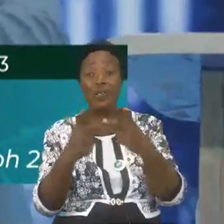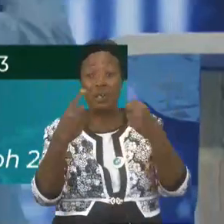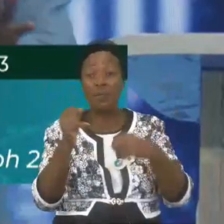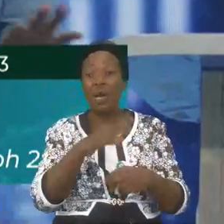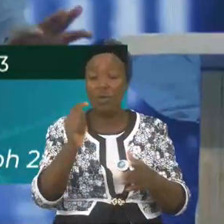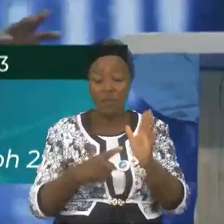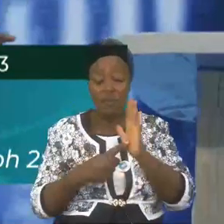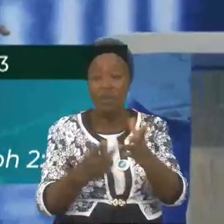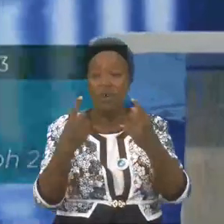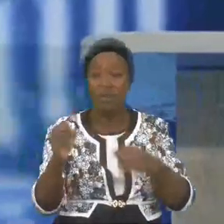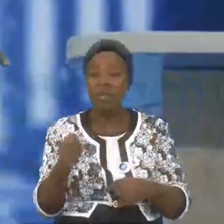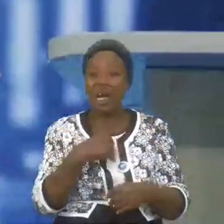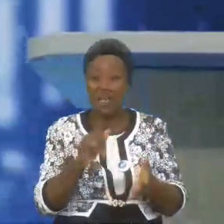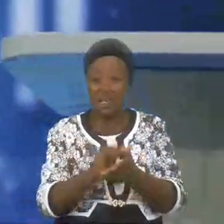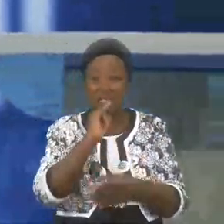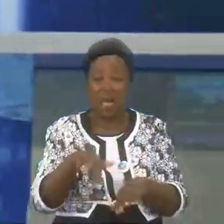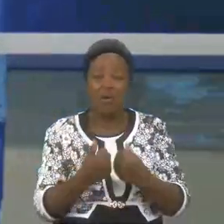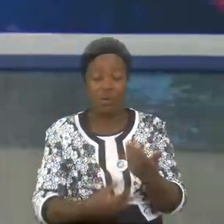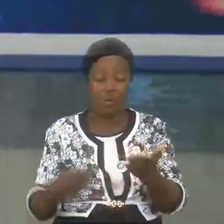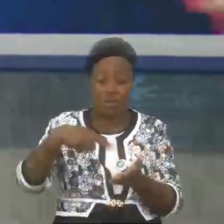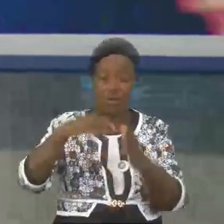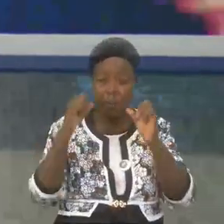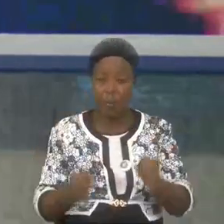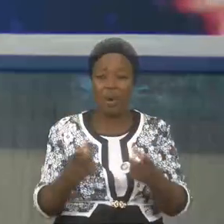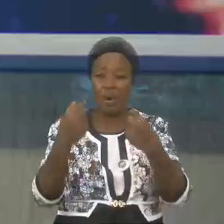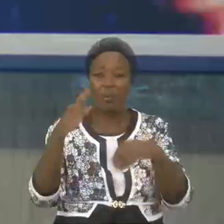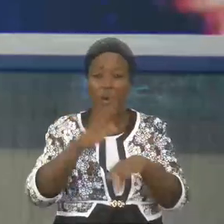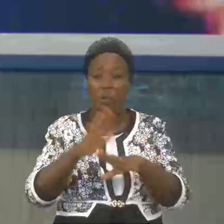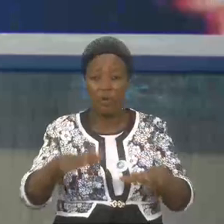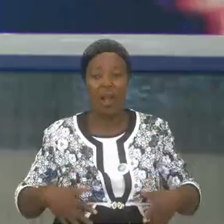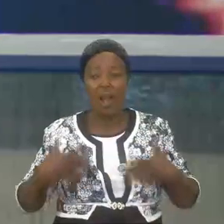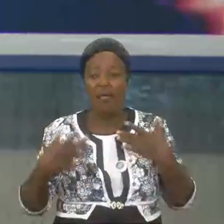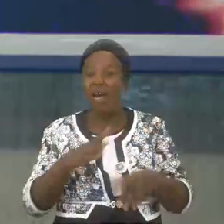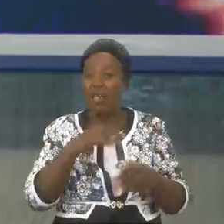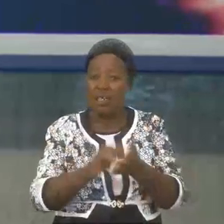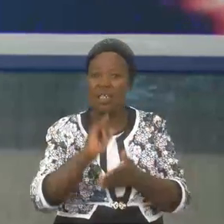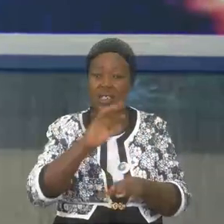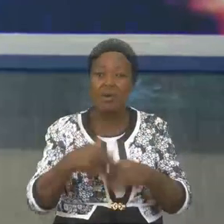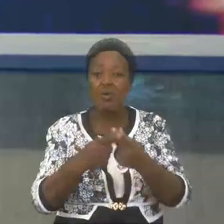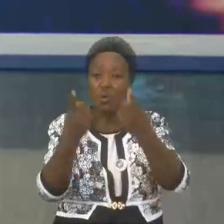ça ta révélation vient, c'est comme ça la puissance de ressort vient dans ta vie, c'est comme ça tu viens